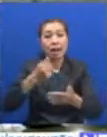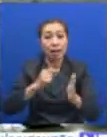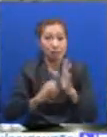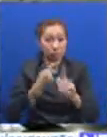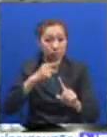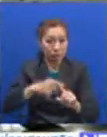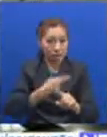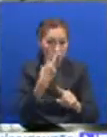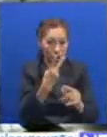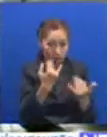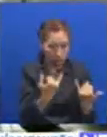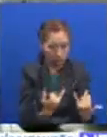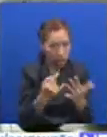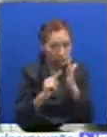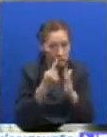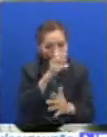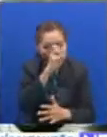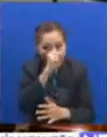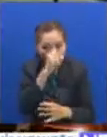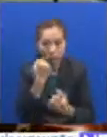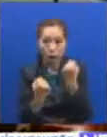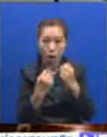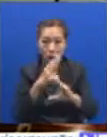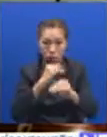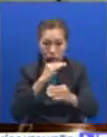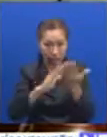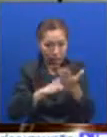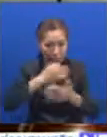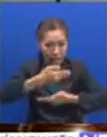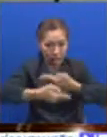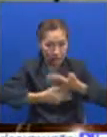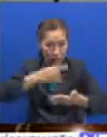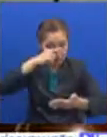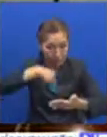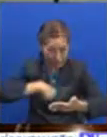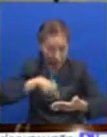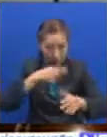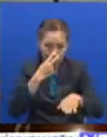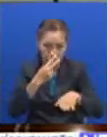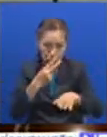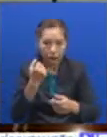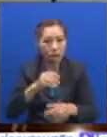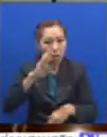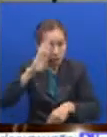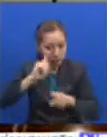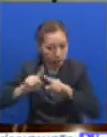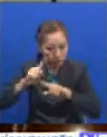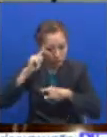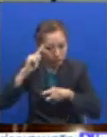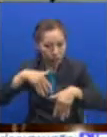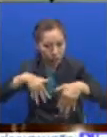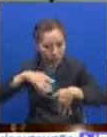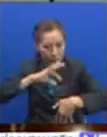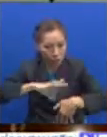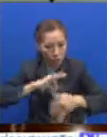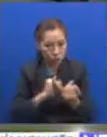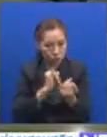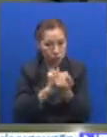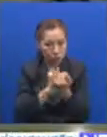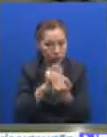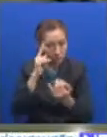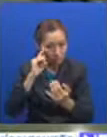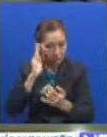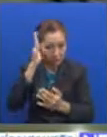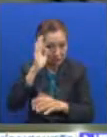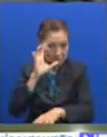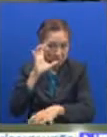ภาพันธ์นี้ค่ะจะมีการทดลองในรถยนต์ที่จำหน่ายในประเทศเพื่อให้ค่ายรถยนต์และประชาชนมีความคุ้นเคยก่อนจะเ